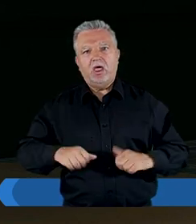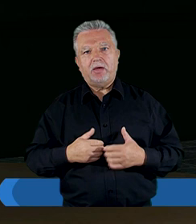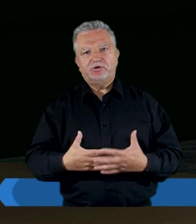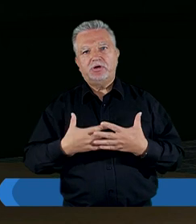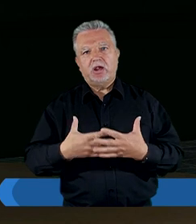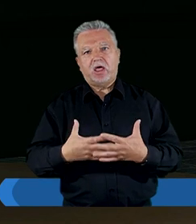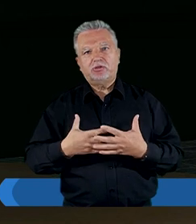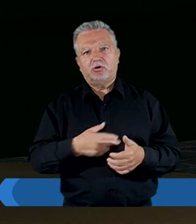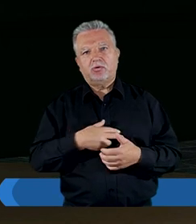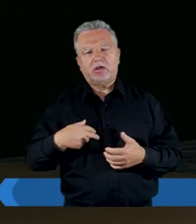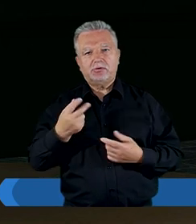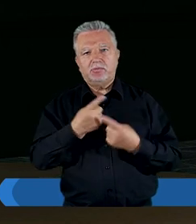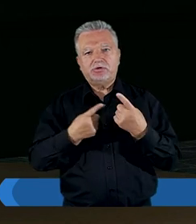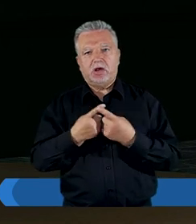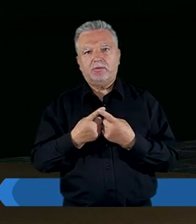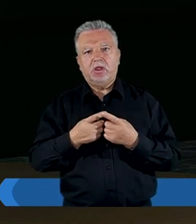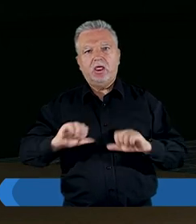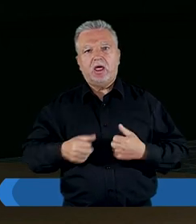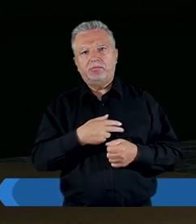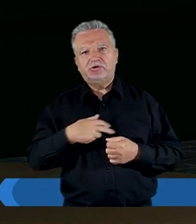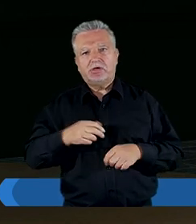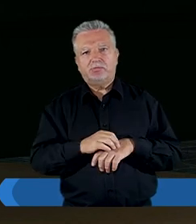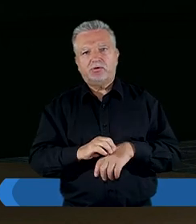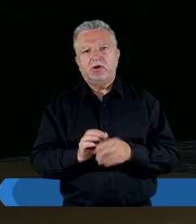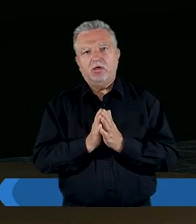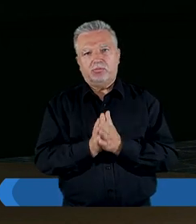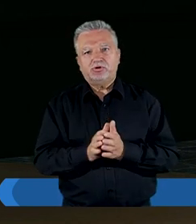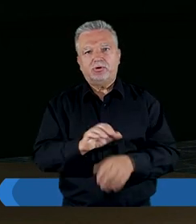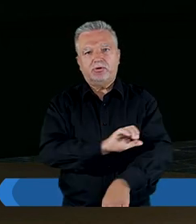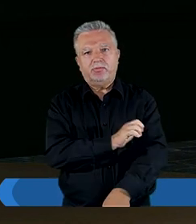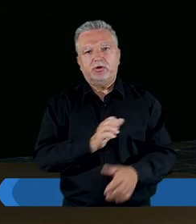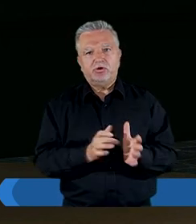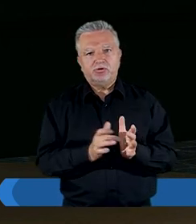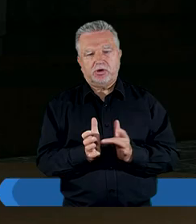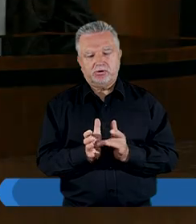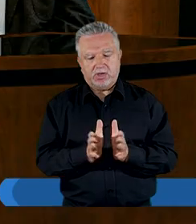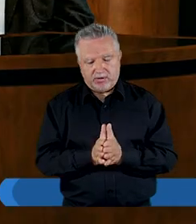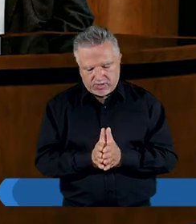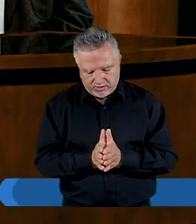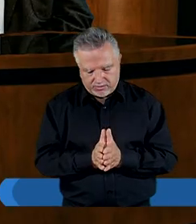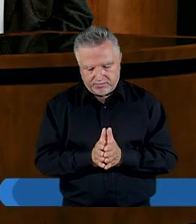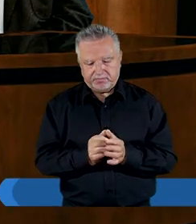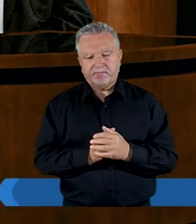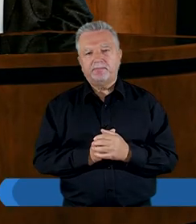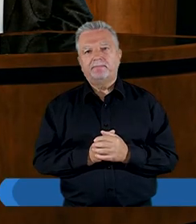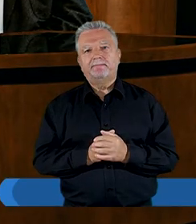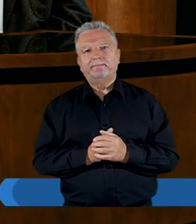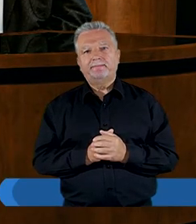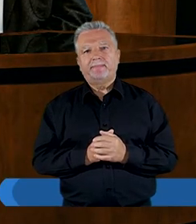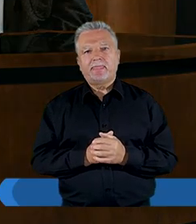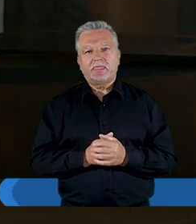natchnął nas myślami i żebyś nas prowadził. Prosimy Cię o to w imieniu Jezusa Chrystusa. Amen.